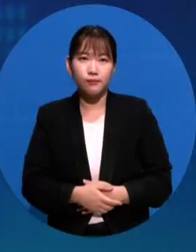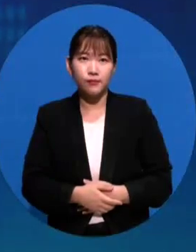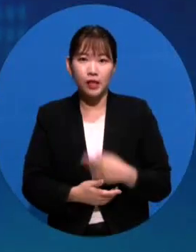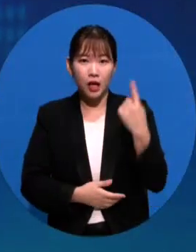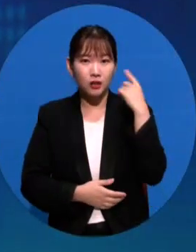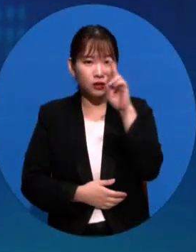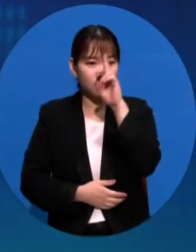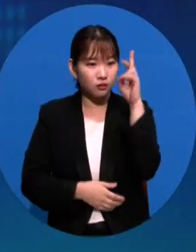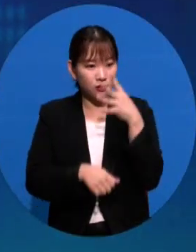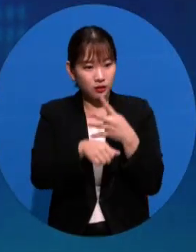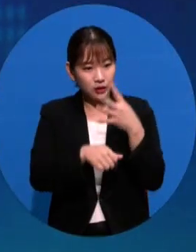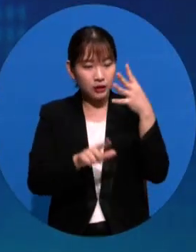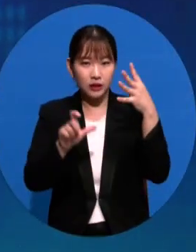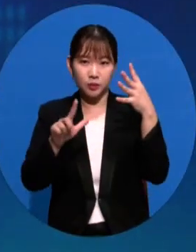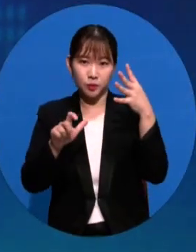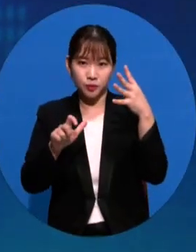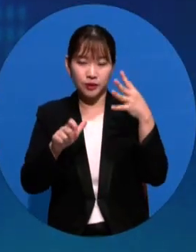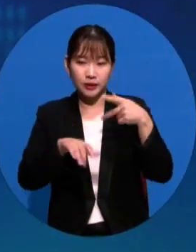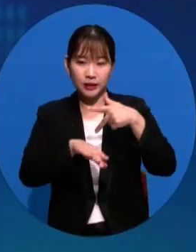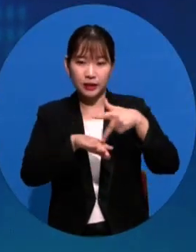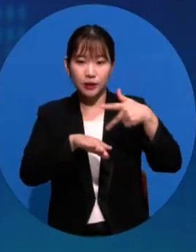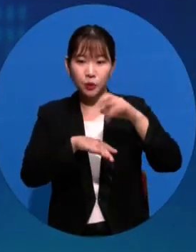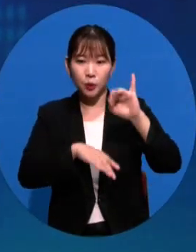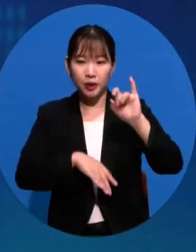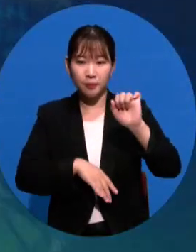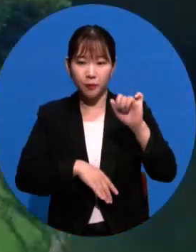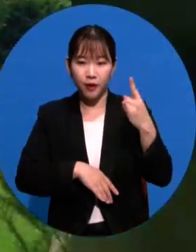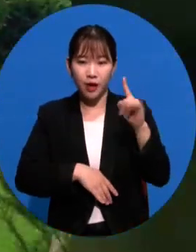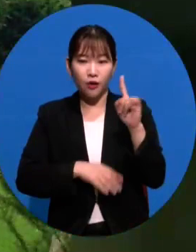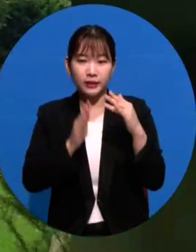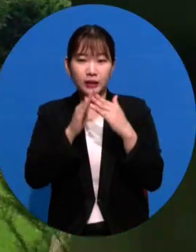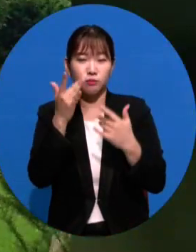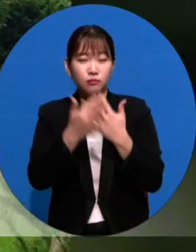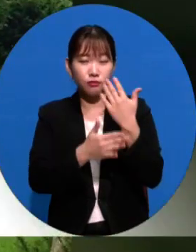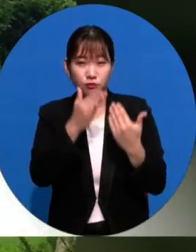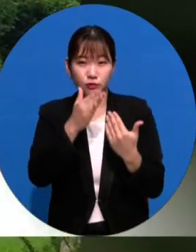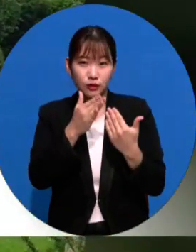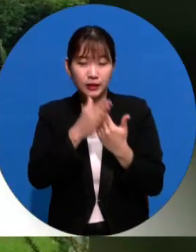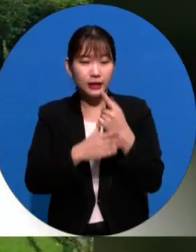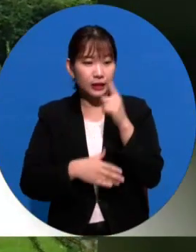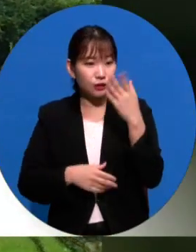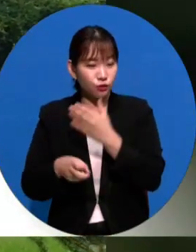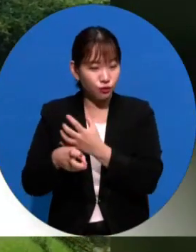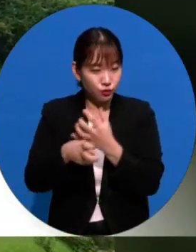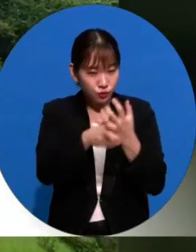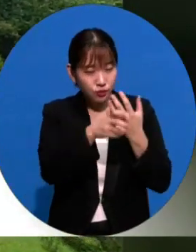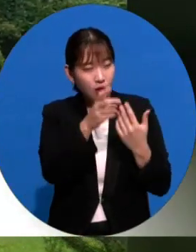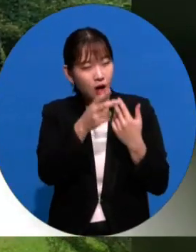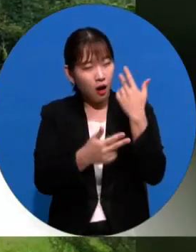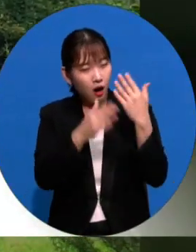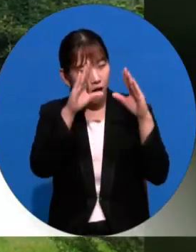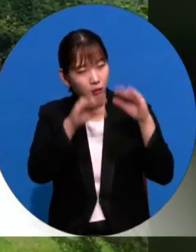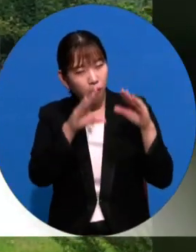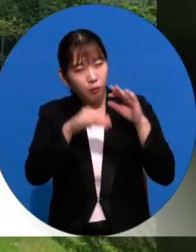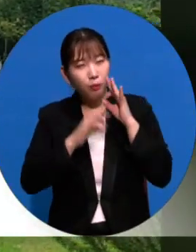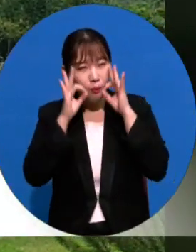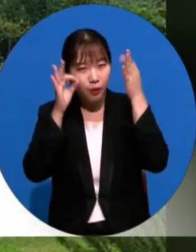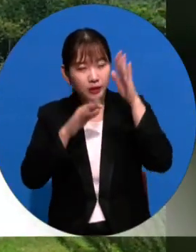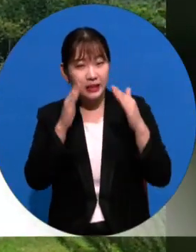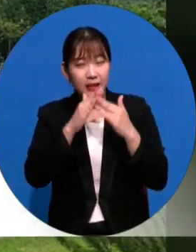어제 오후 4시 15분쯤 진도군 이매면에 한 주택에서 불이나 119가 출동해 진화 작업에